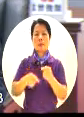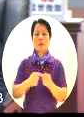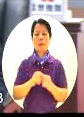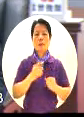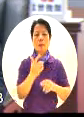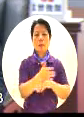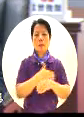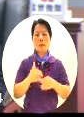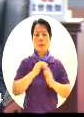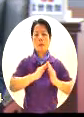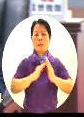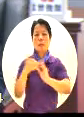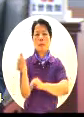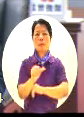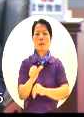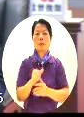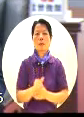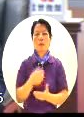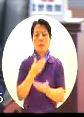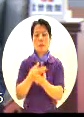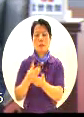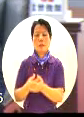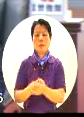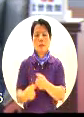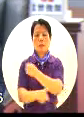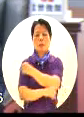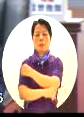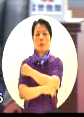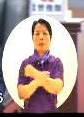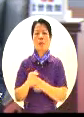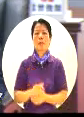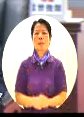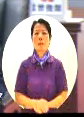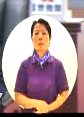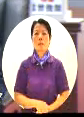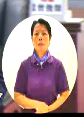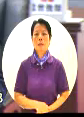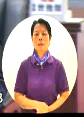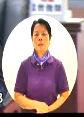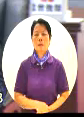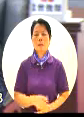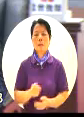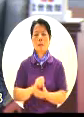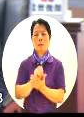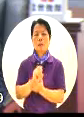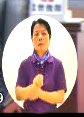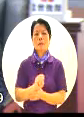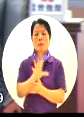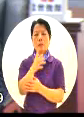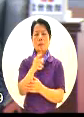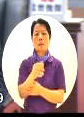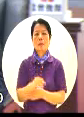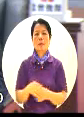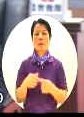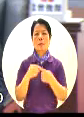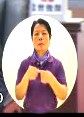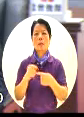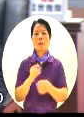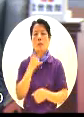举债额度来讲哈，也是恭喜最后一名哈。那从上页就是我